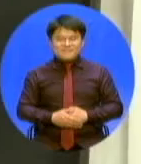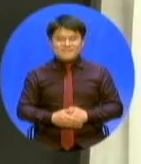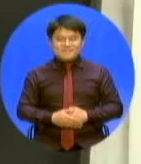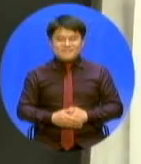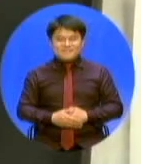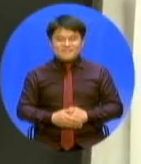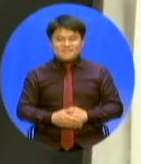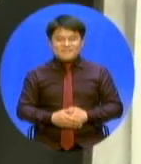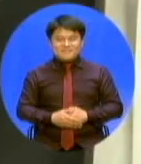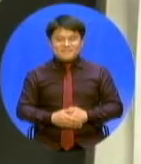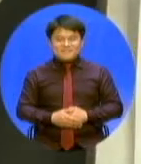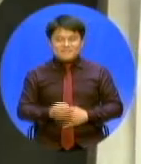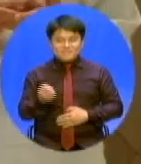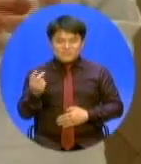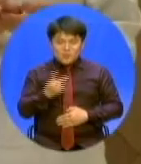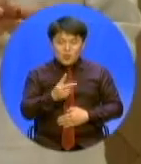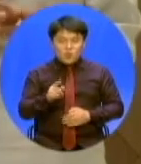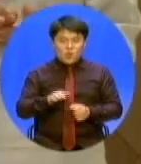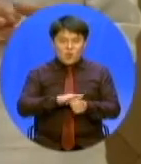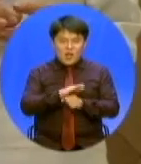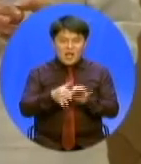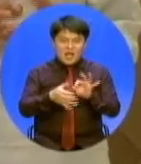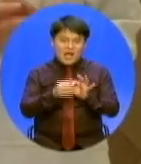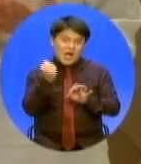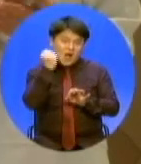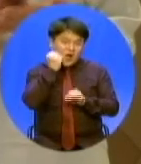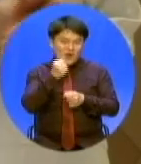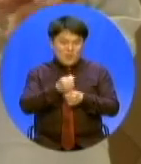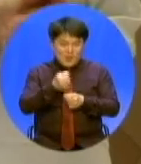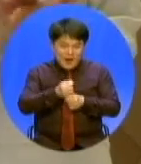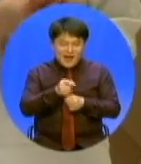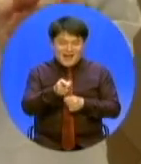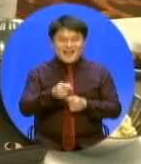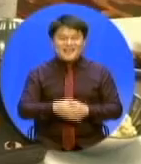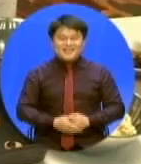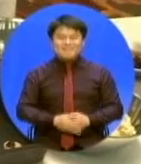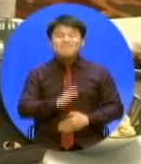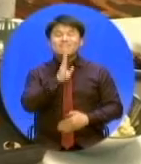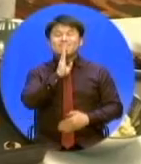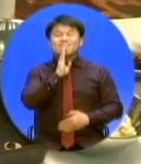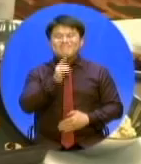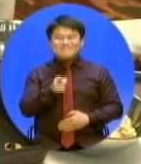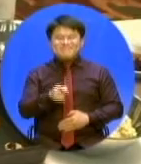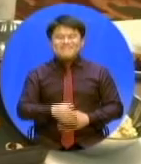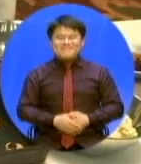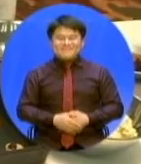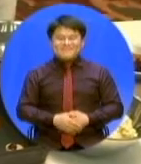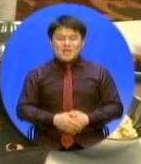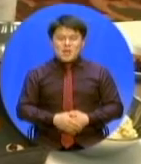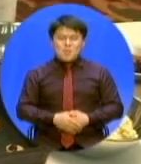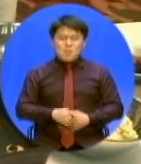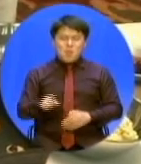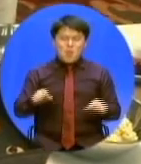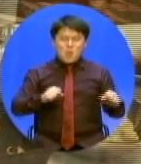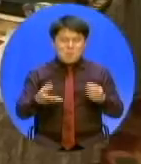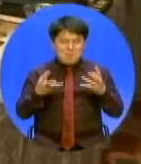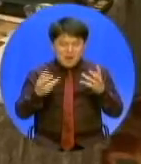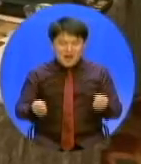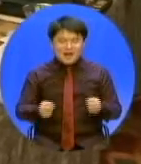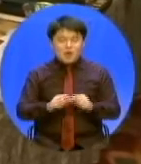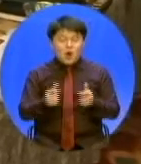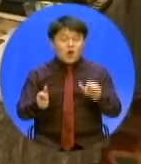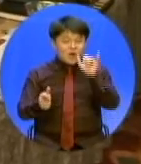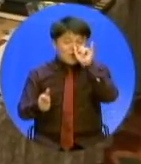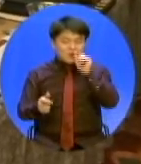네. 그리고 이 외에도 또 사랑의 쿠키 만들기. 예. 아 예. 뭐 하도 많이 하시니까 여러 가지 합니다. 네.